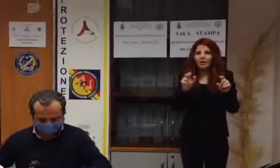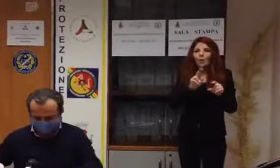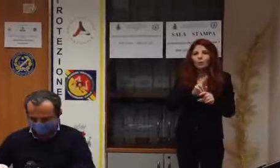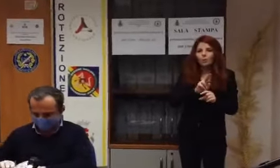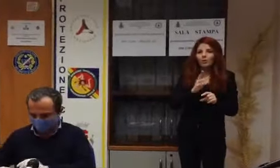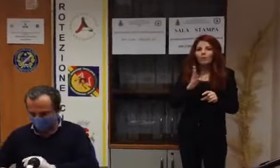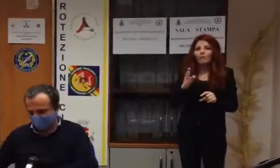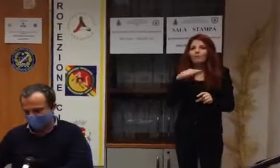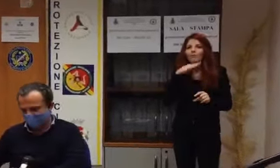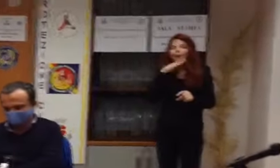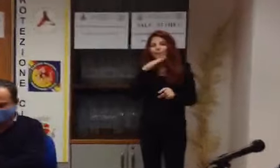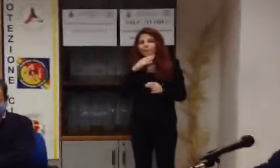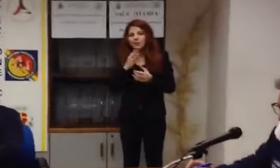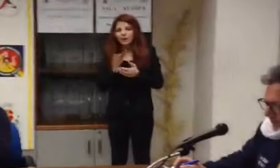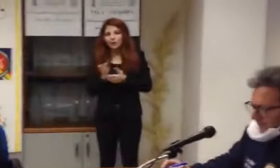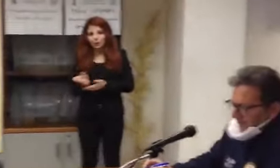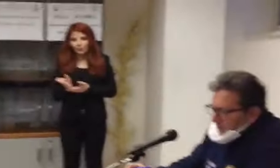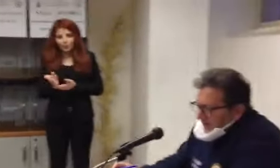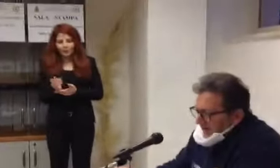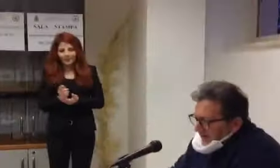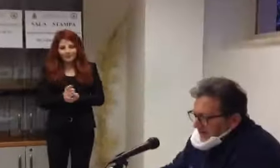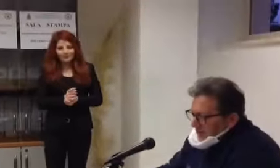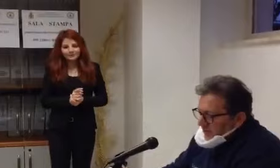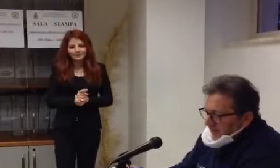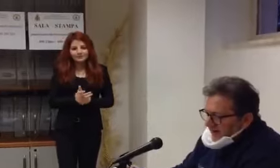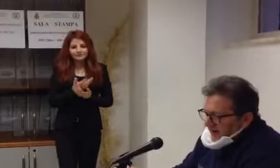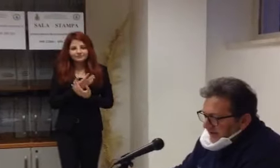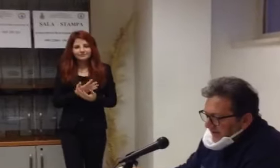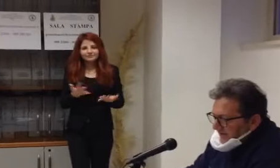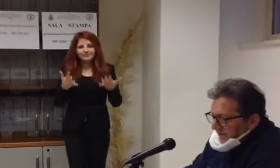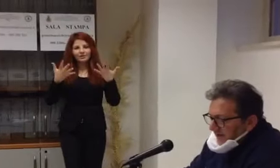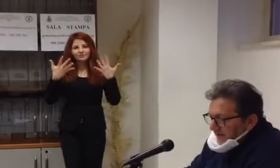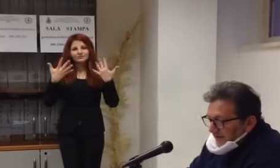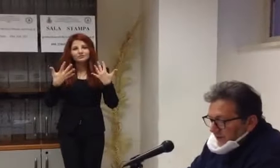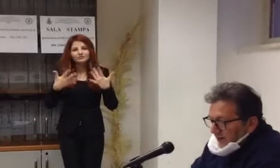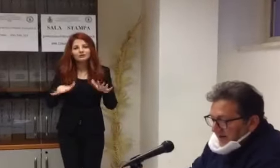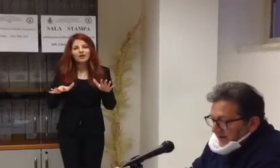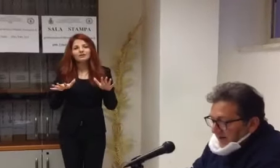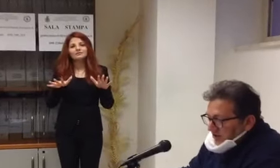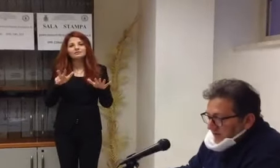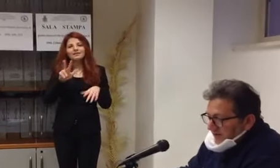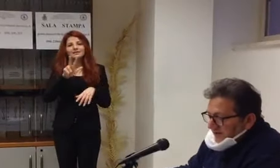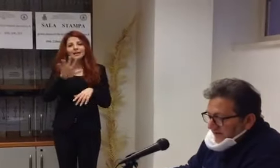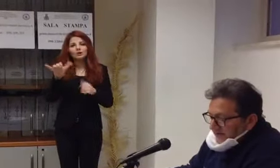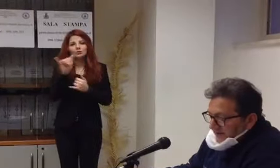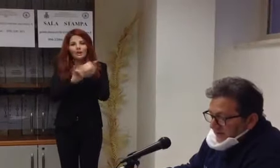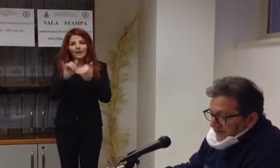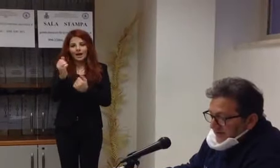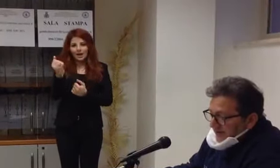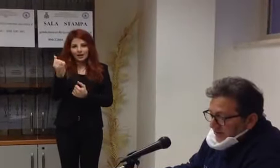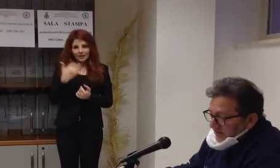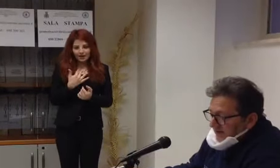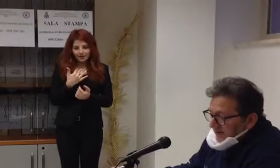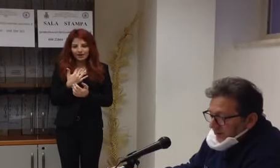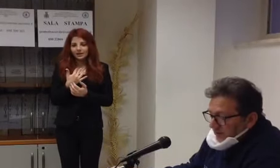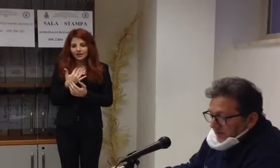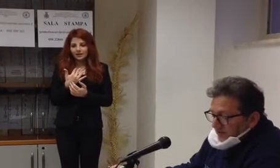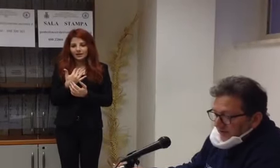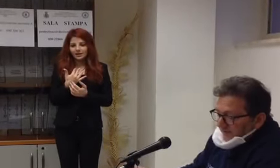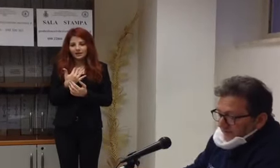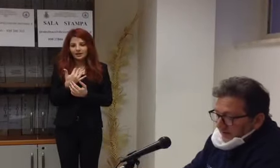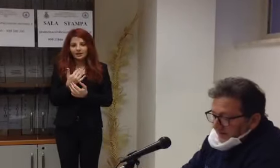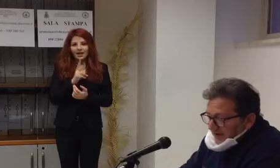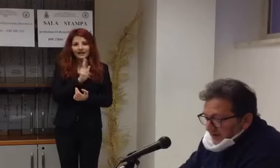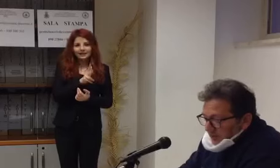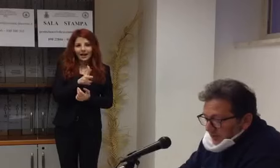Scusa. Sono pervenute 35 mail, delle quali 13 per attraversamento e segnalazione di